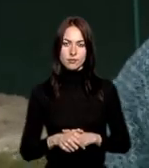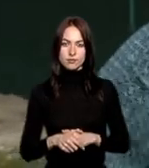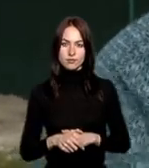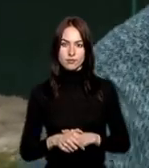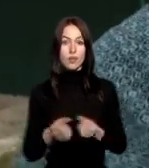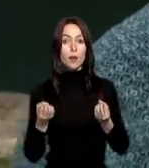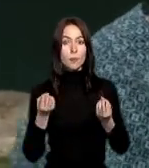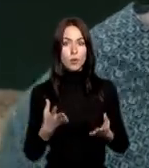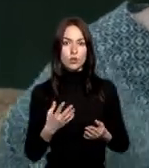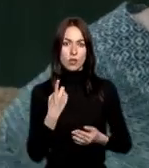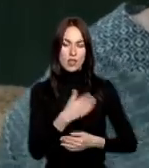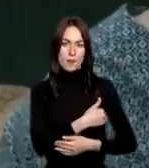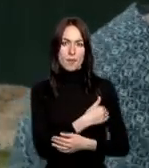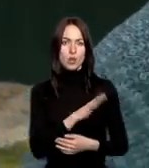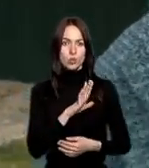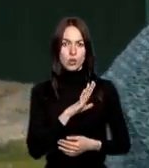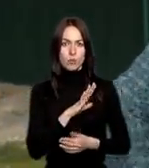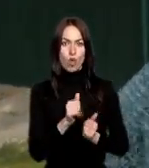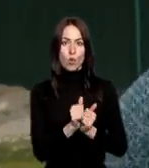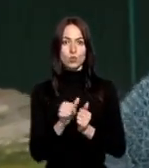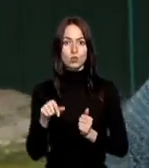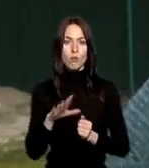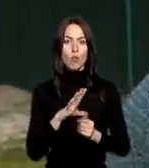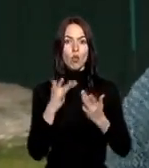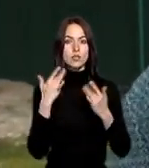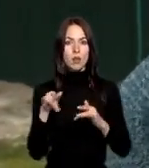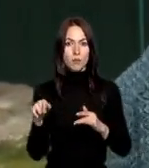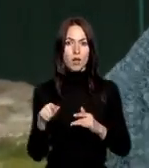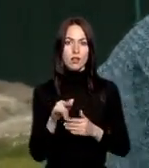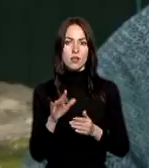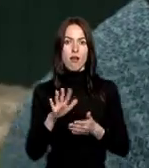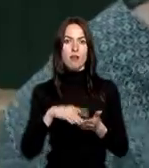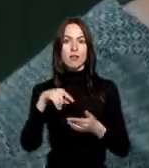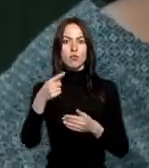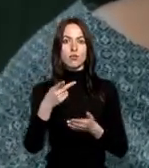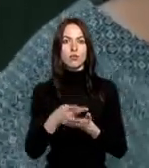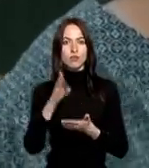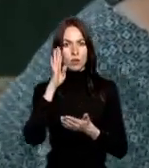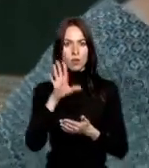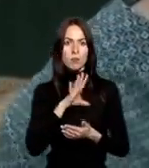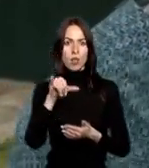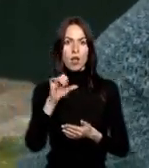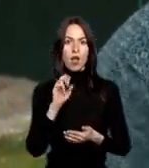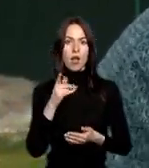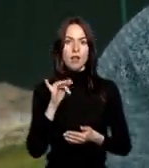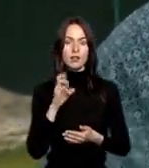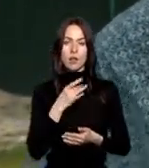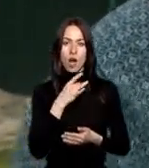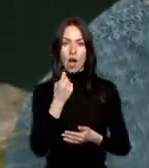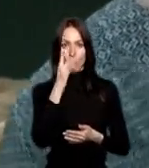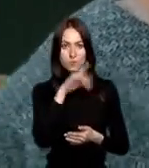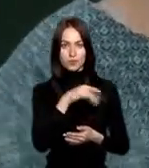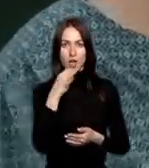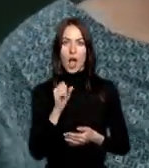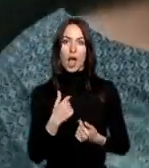нічого. Просто одна температура. У сусіда було запалення, далі лежав чоловік, у нього була ангіна, горло. А один чоловік каже,